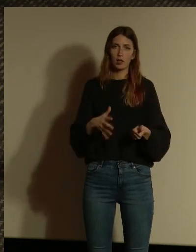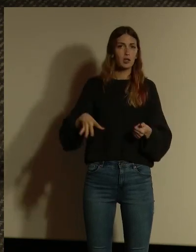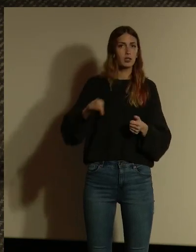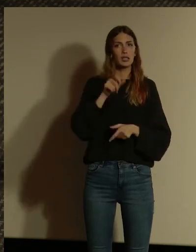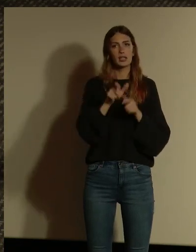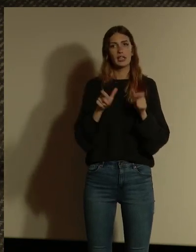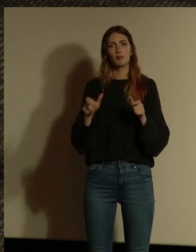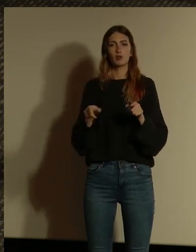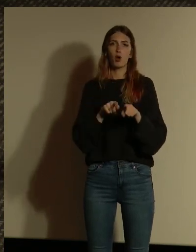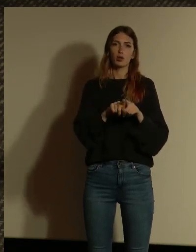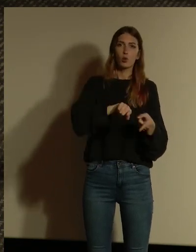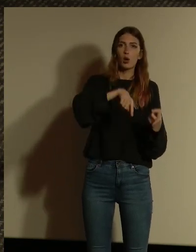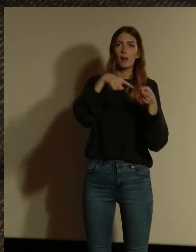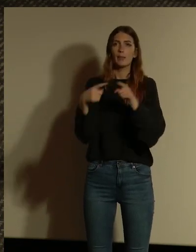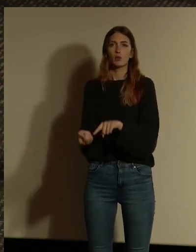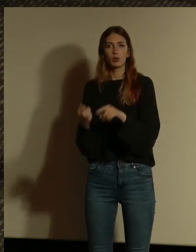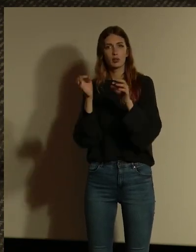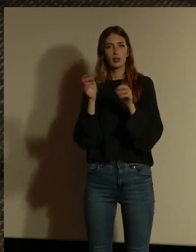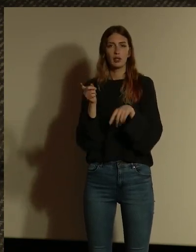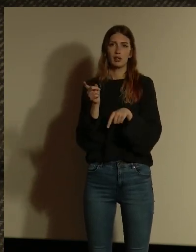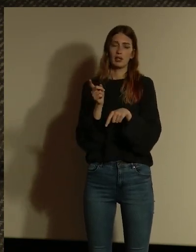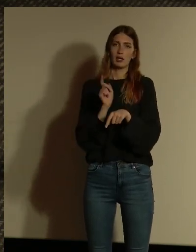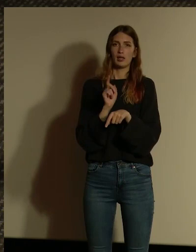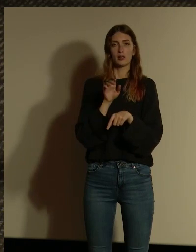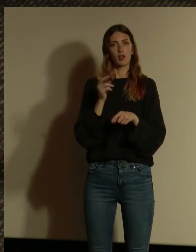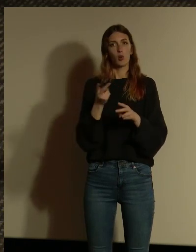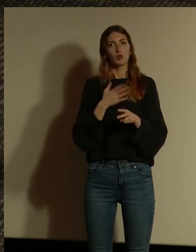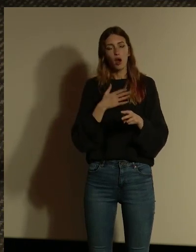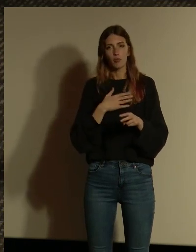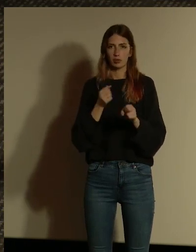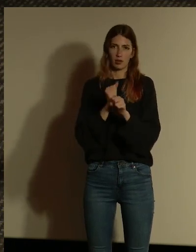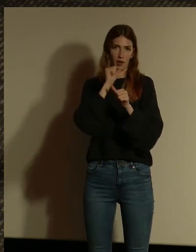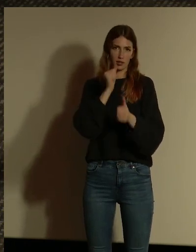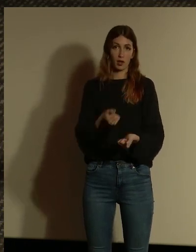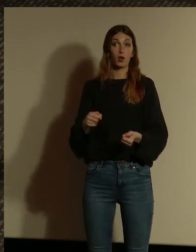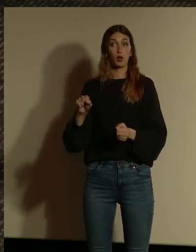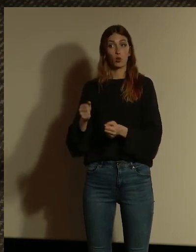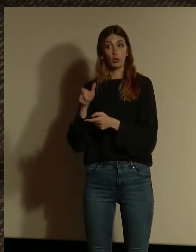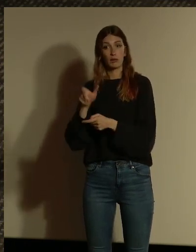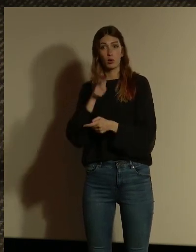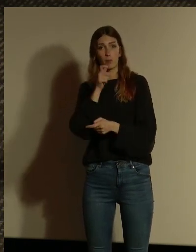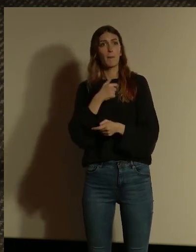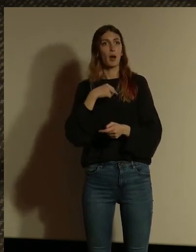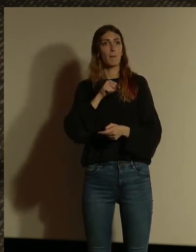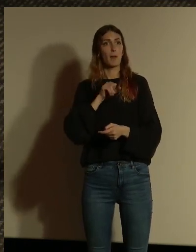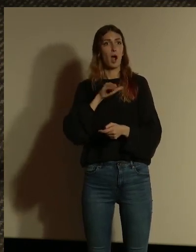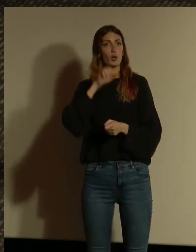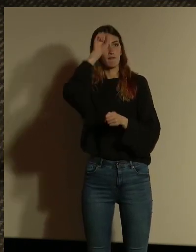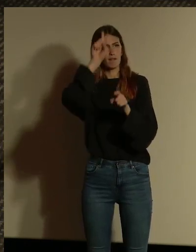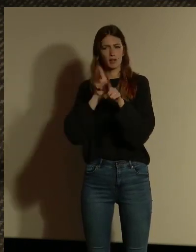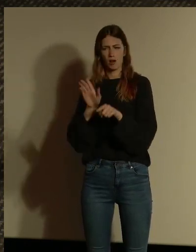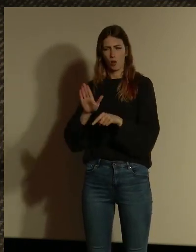teha soolist üleminekut sel hetkel, kui nad seda teha sooviksid. Kui nad on teile öelnud, et ta on Pauli vend, kuigi tal on